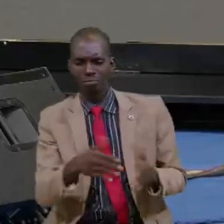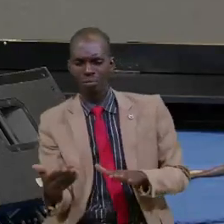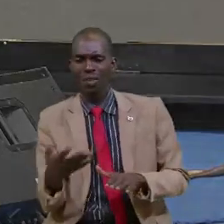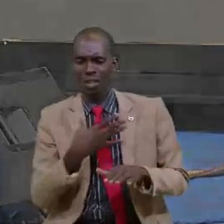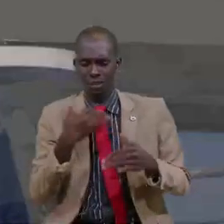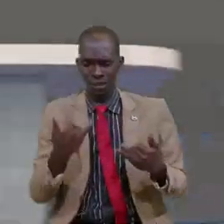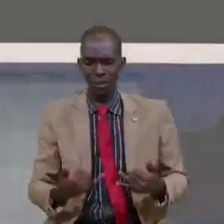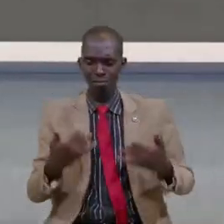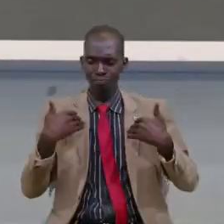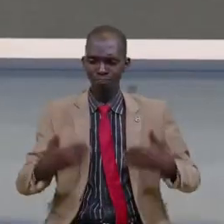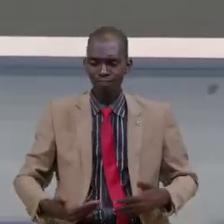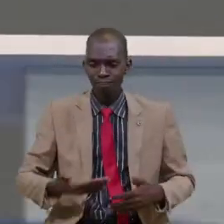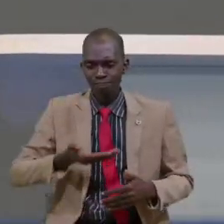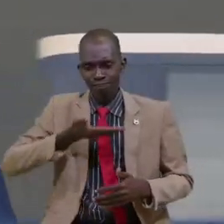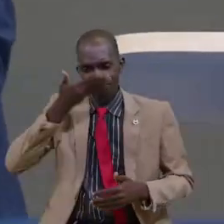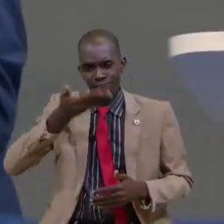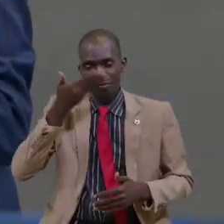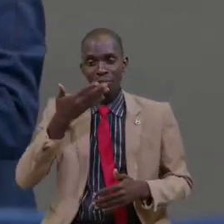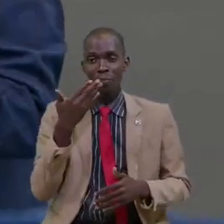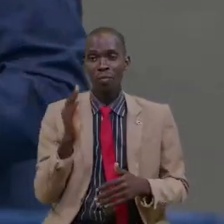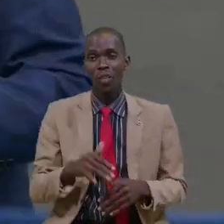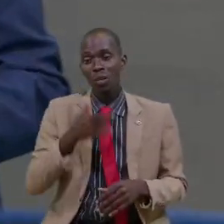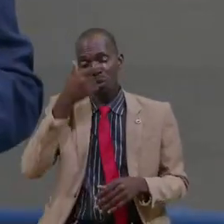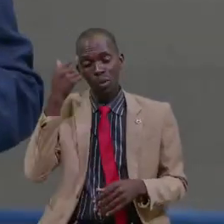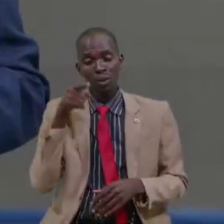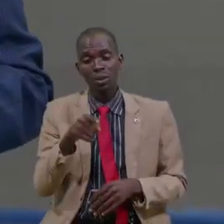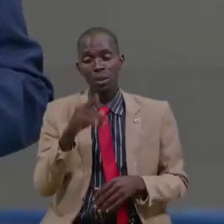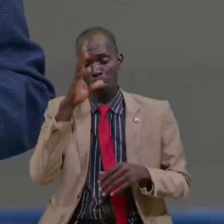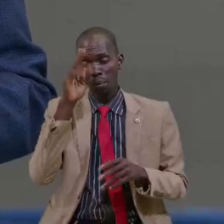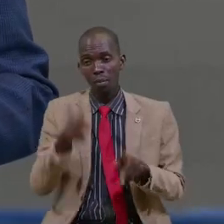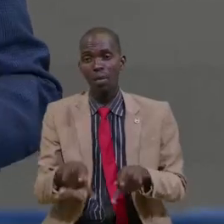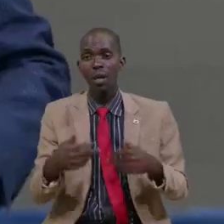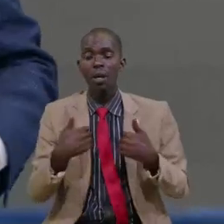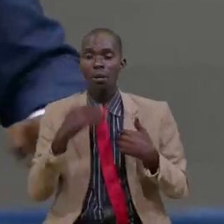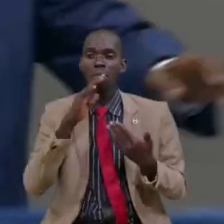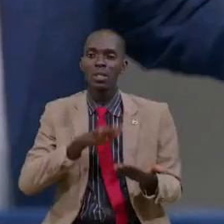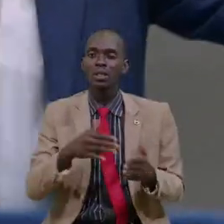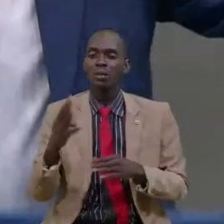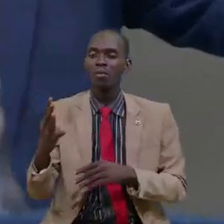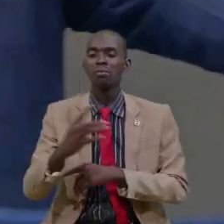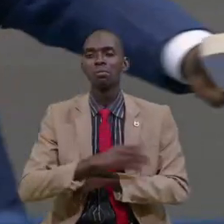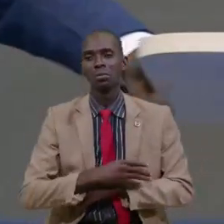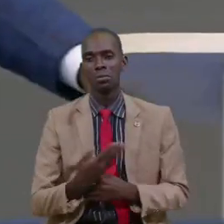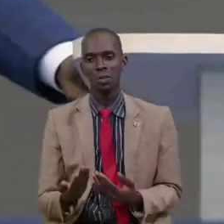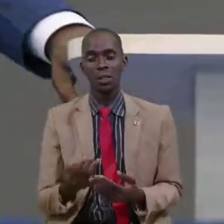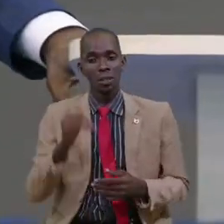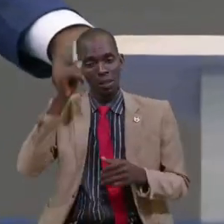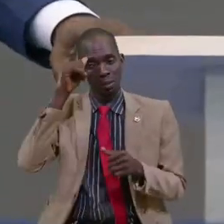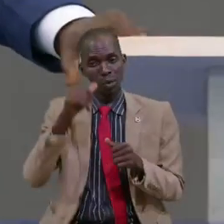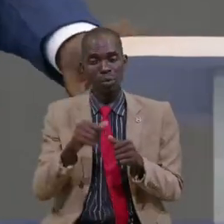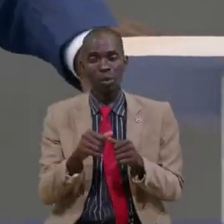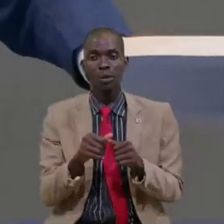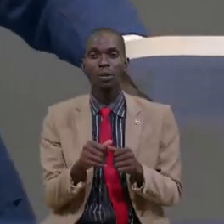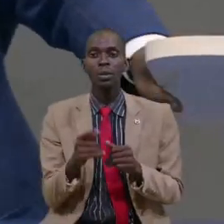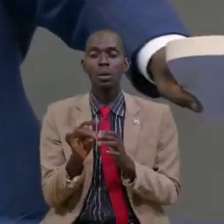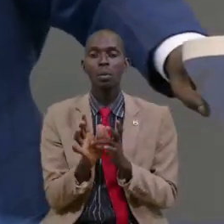sent. Parce qu'il était là depuis 4 jours. Je veux vous rappeler, la Bible